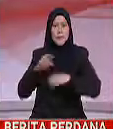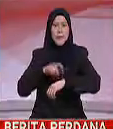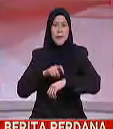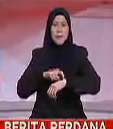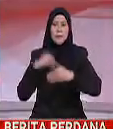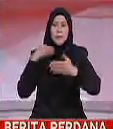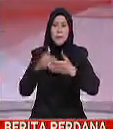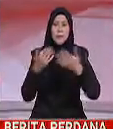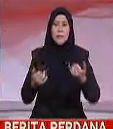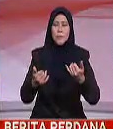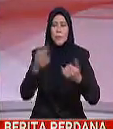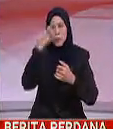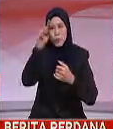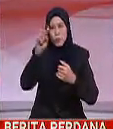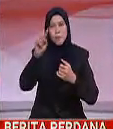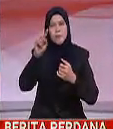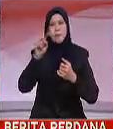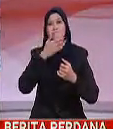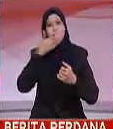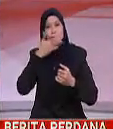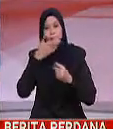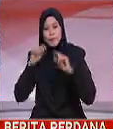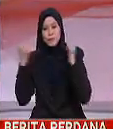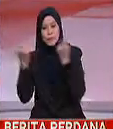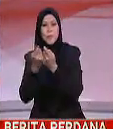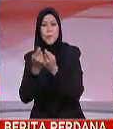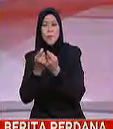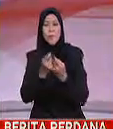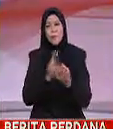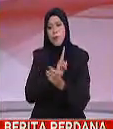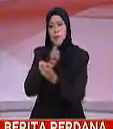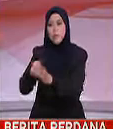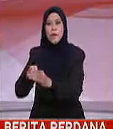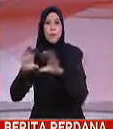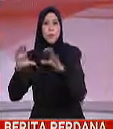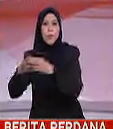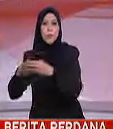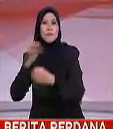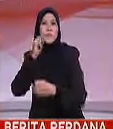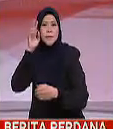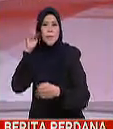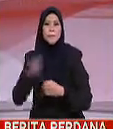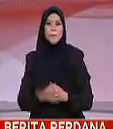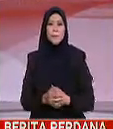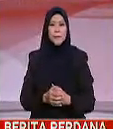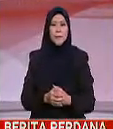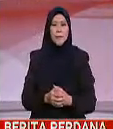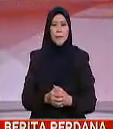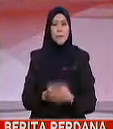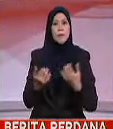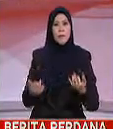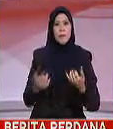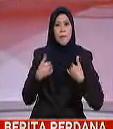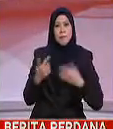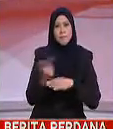terdekat bagi menyerap barisan pelapis ke skuad senior. Okay, for the qualifier, first they are currently they are having